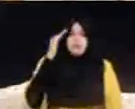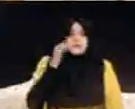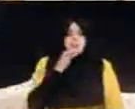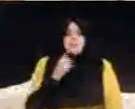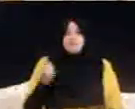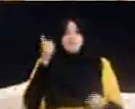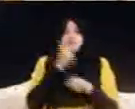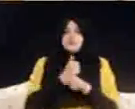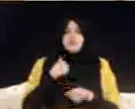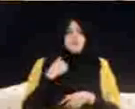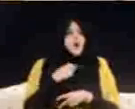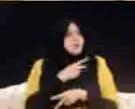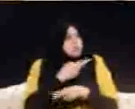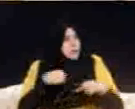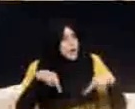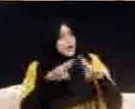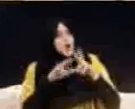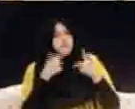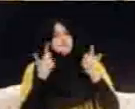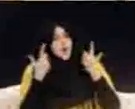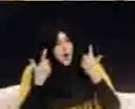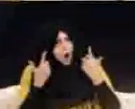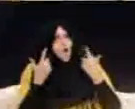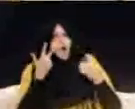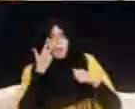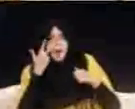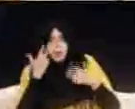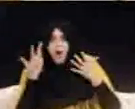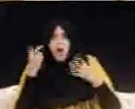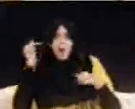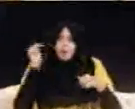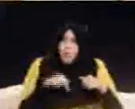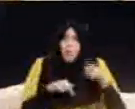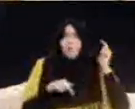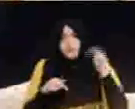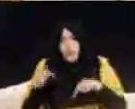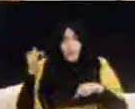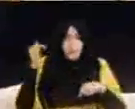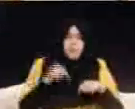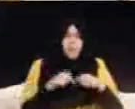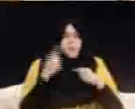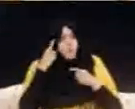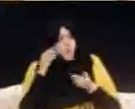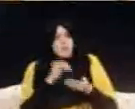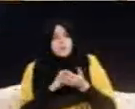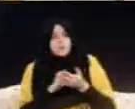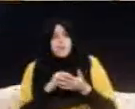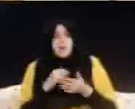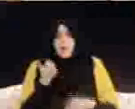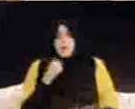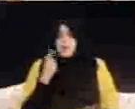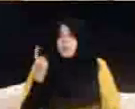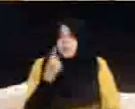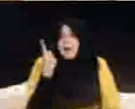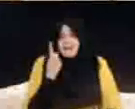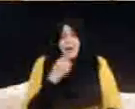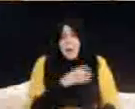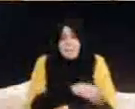اجتماع أجماعة من الوفاء أنه لازم ولازم ولازم، عليها سيدي ممكن أحد الورثة هو راه فقير